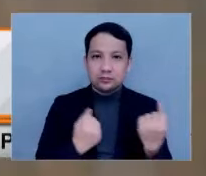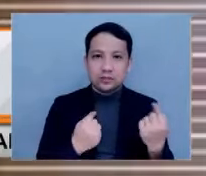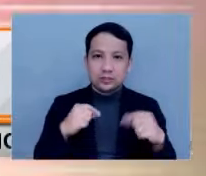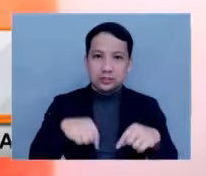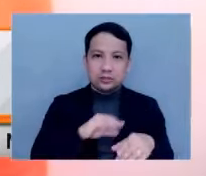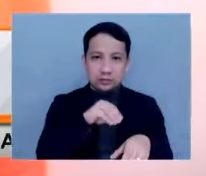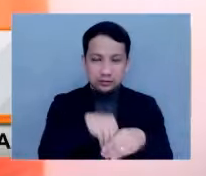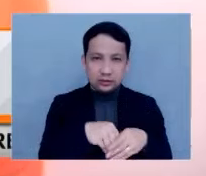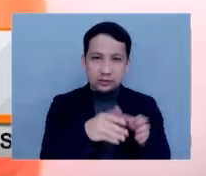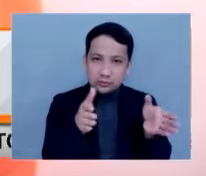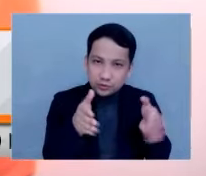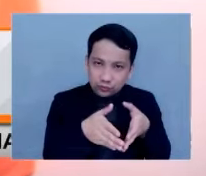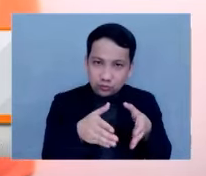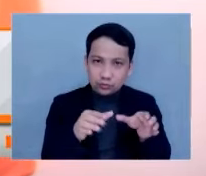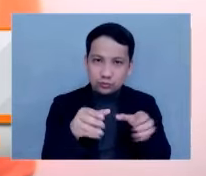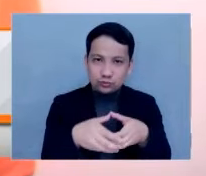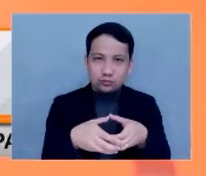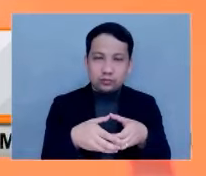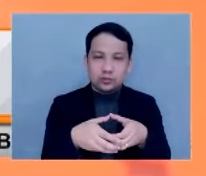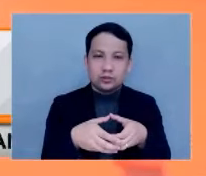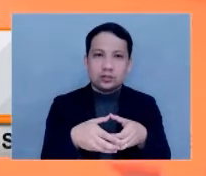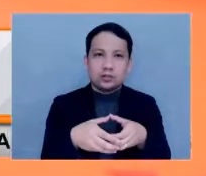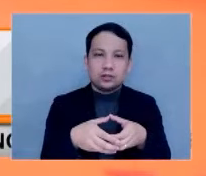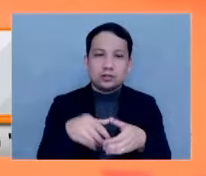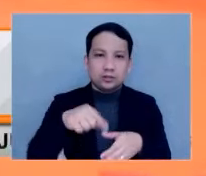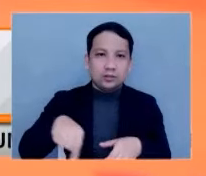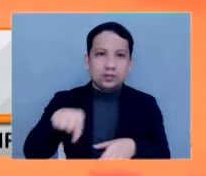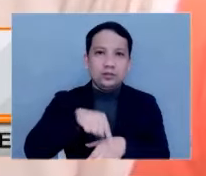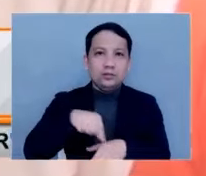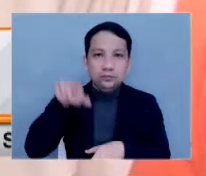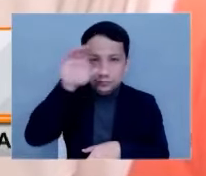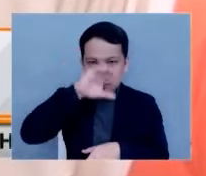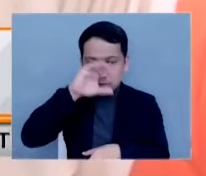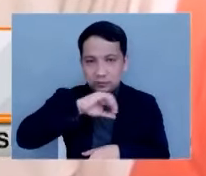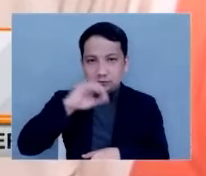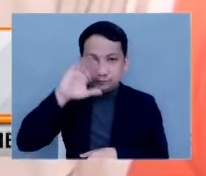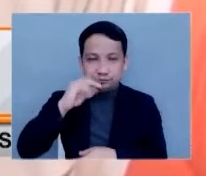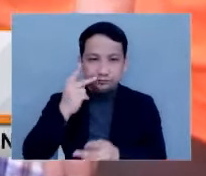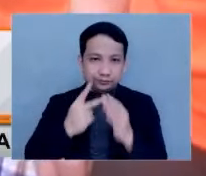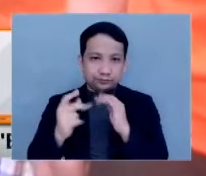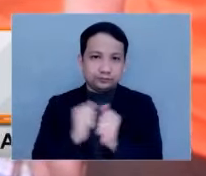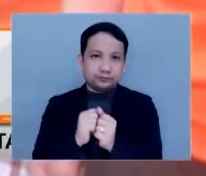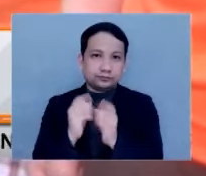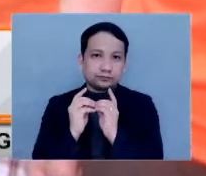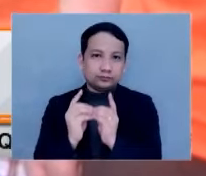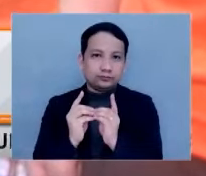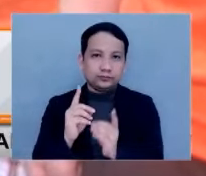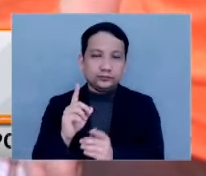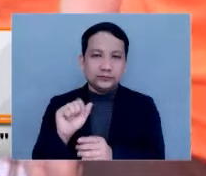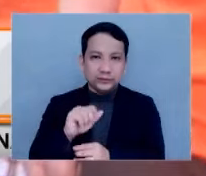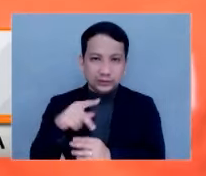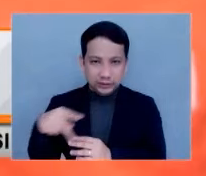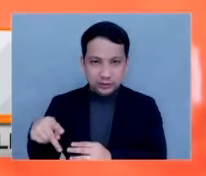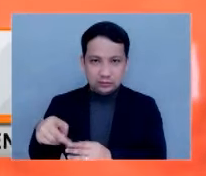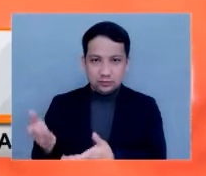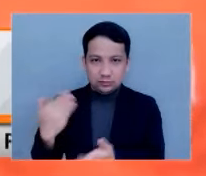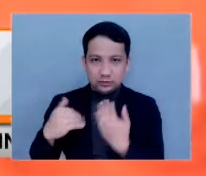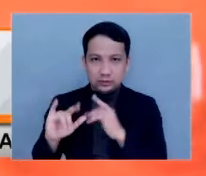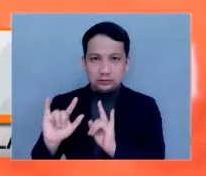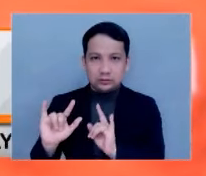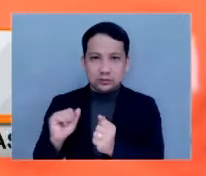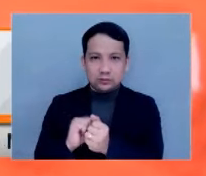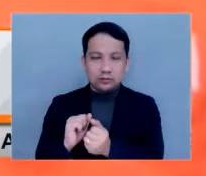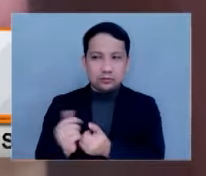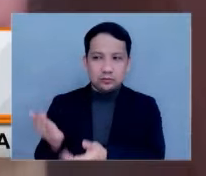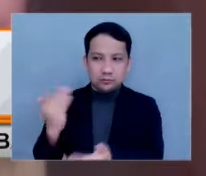group. Modus ng mga sospek na maghanap ng mabibiktima sa mga dating app. Papaasahin, papaibigin, tsaka